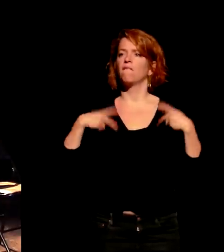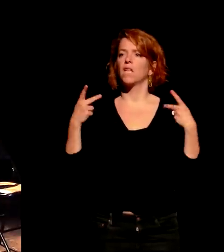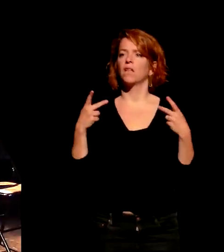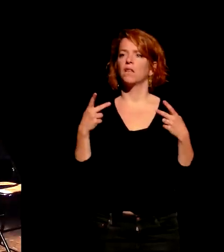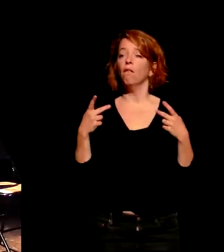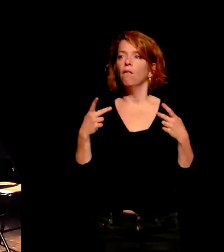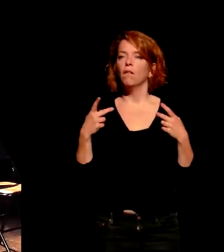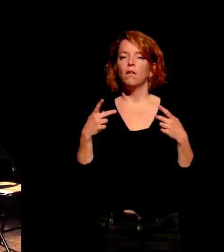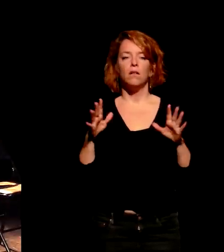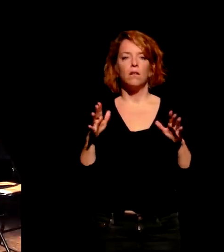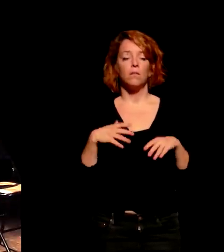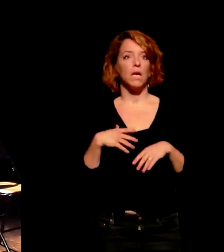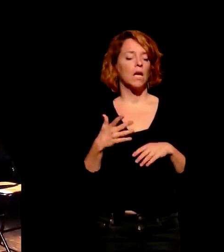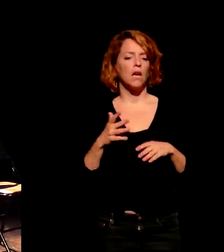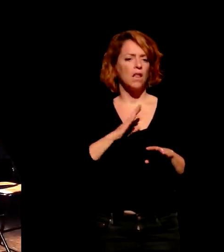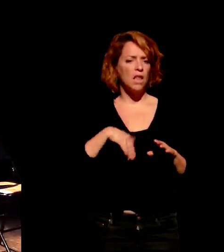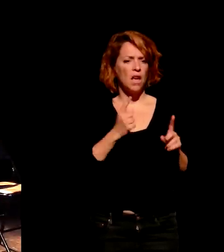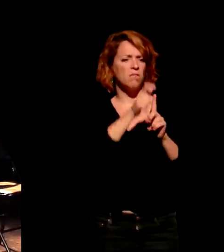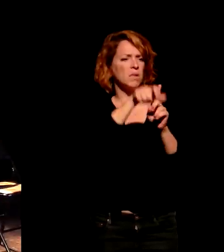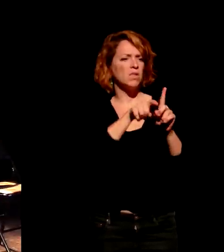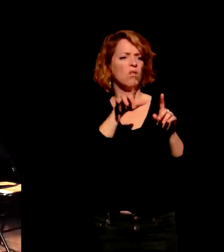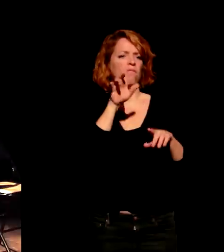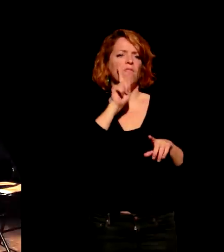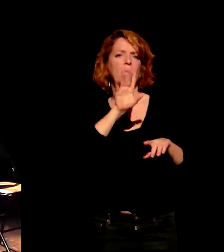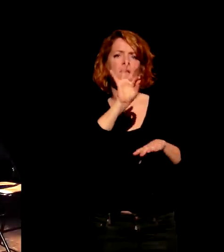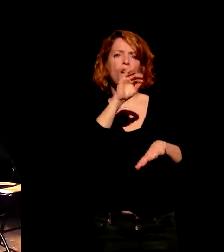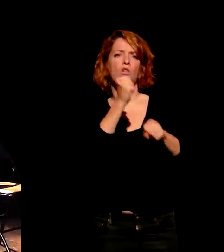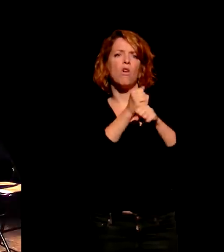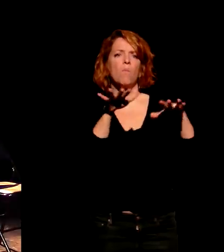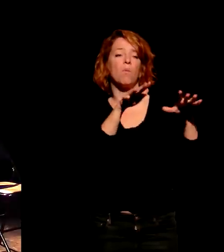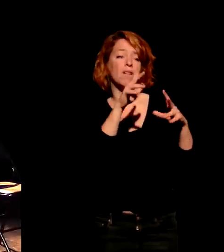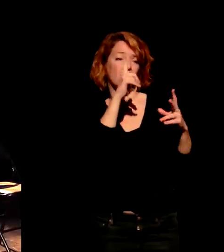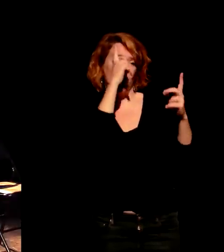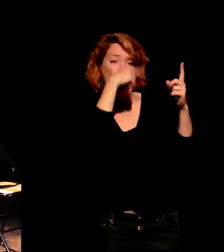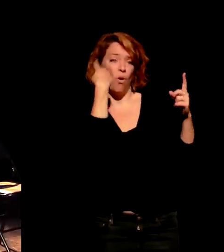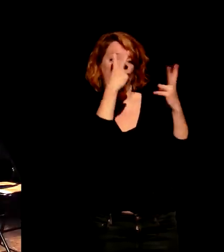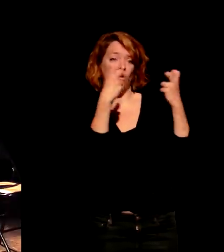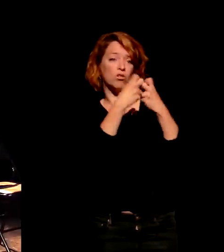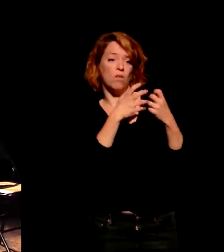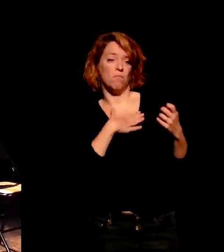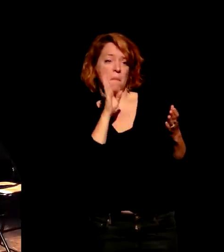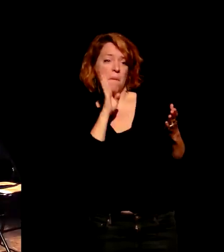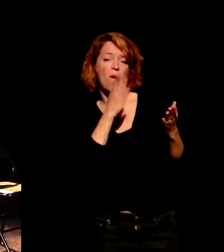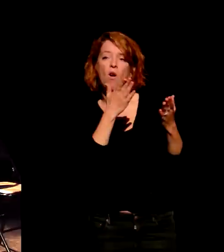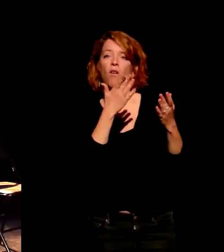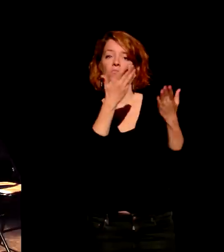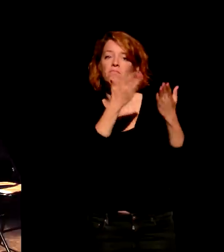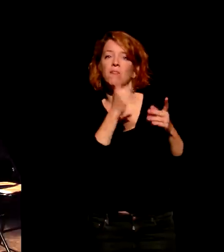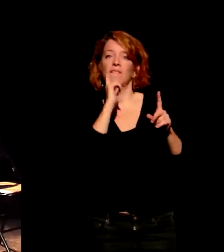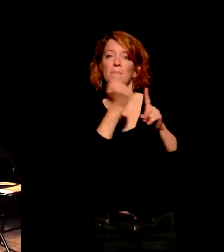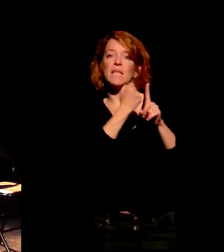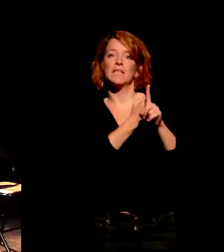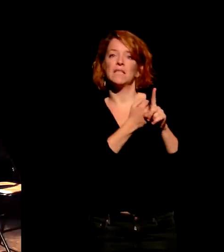La dernière, j'avais envie d'aller lui parler. C'était une femme d'une cinquantaine d'années qui ressemblait à ma mère, manifestement féministe. Pourquoi vous les